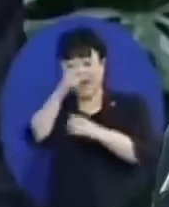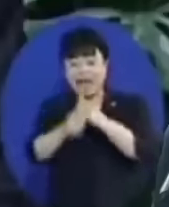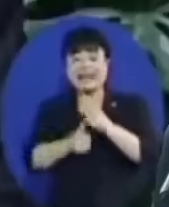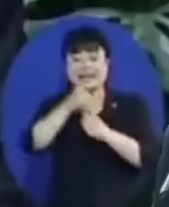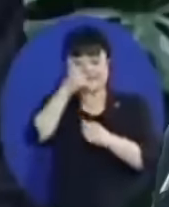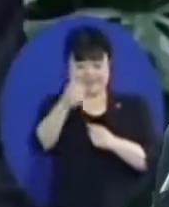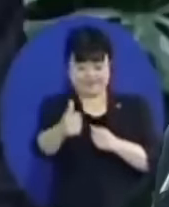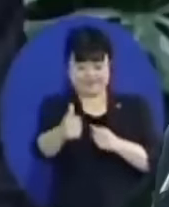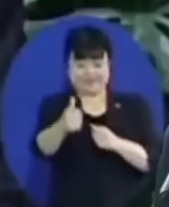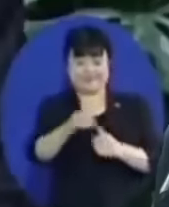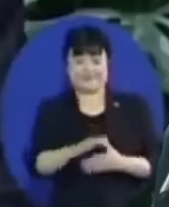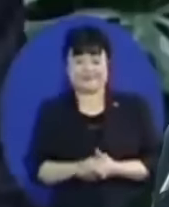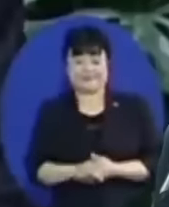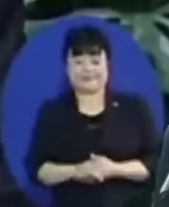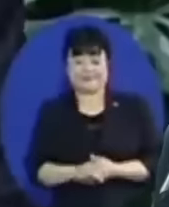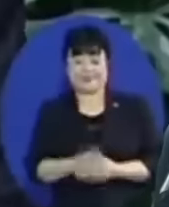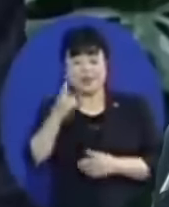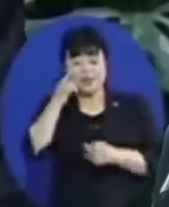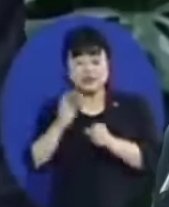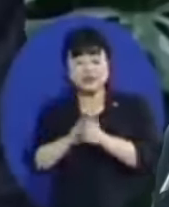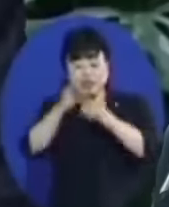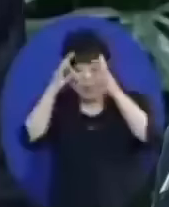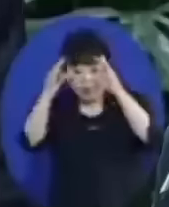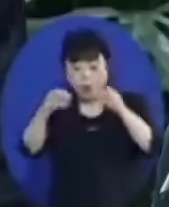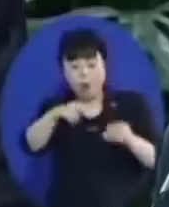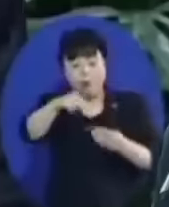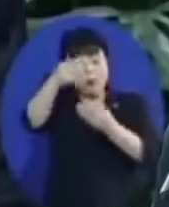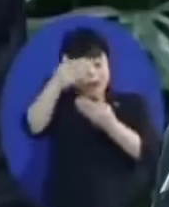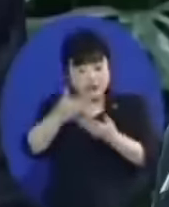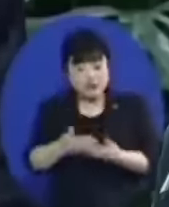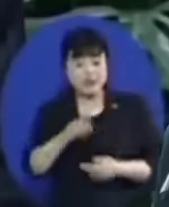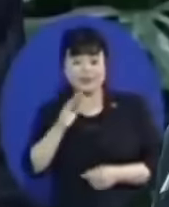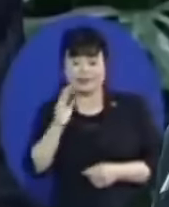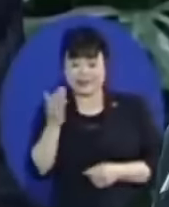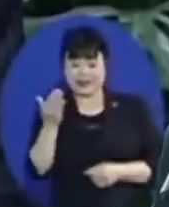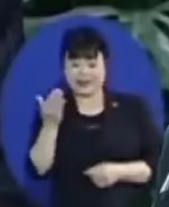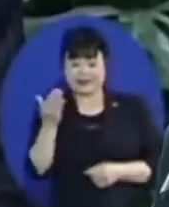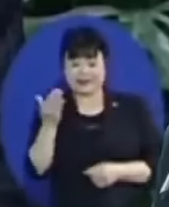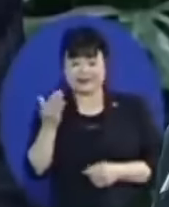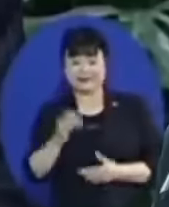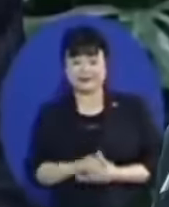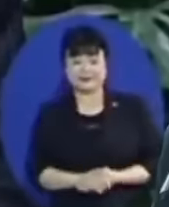하나님이 긍휼히 보시고 택해 주셔야 되는 것입니다.